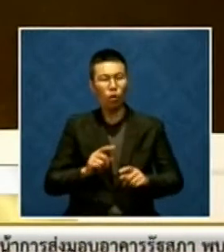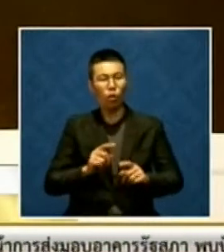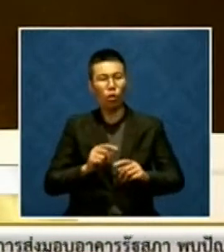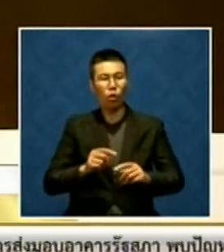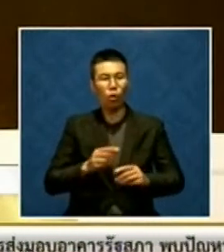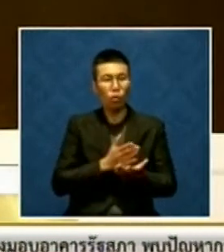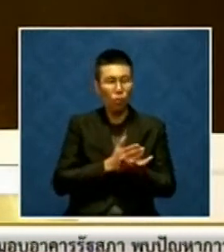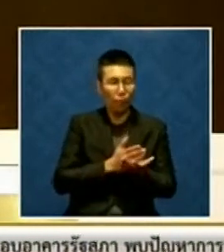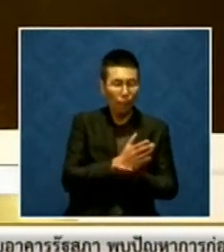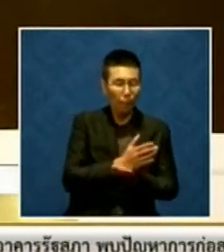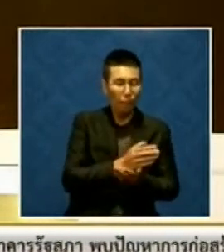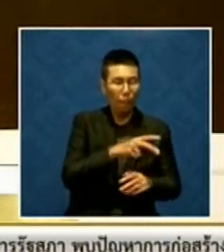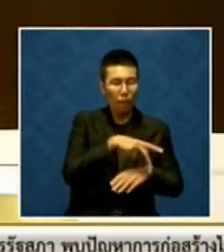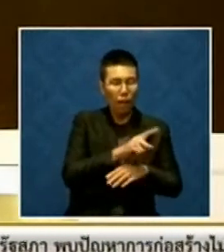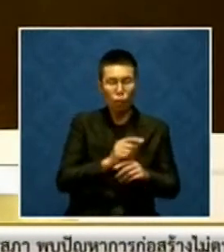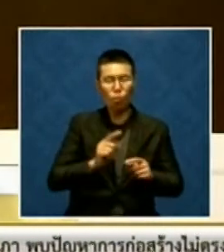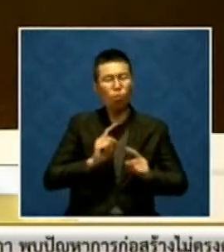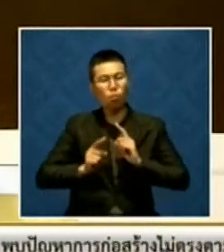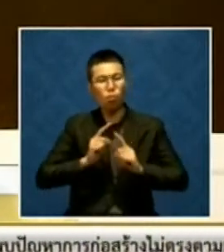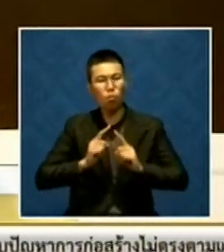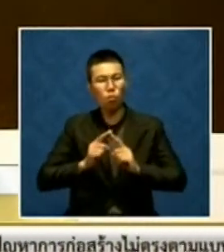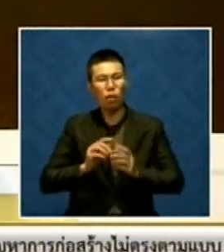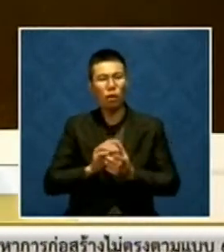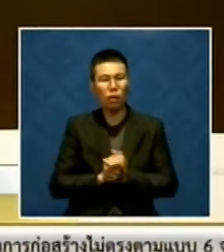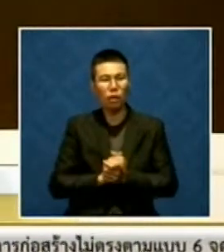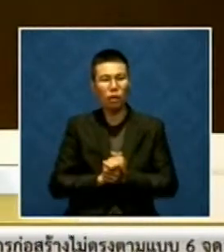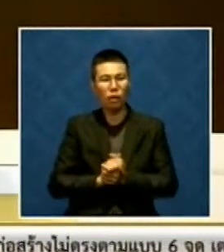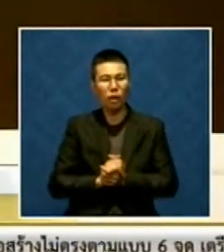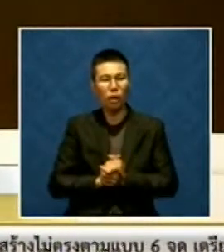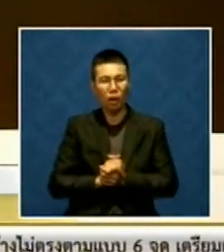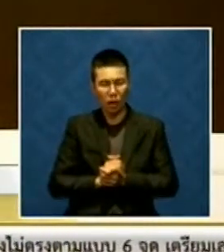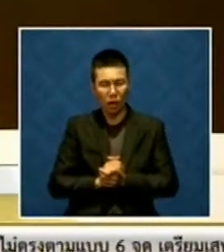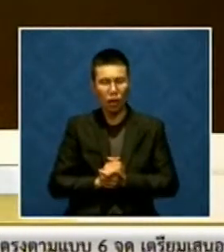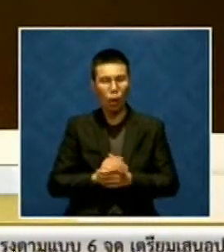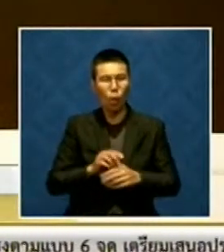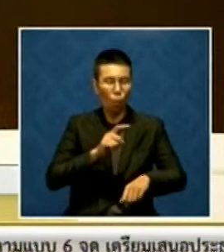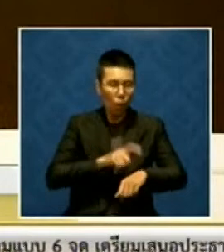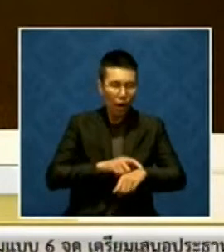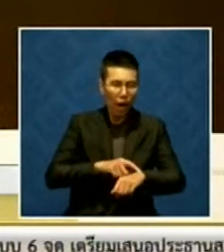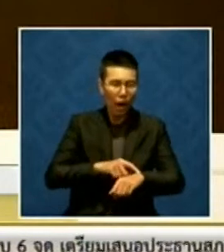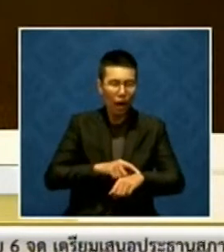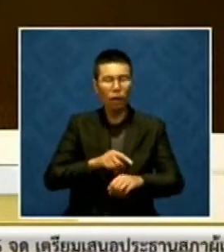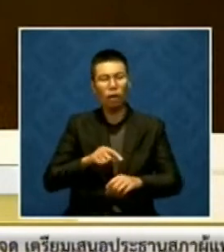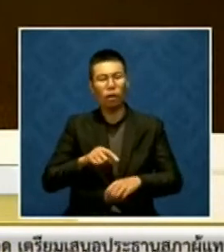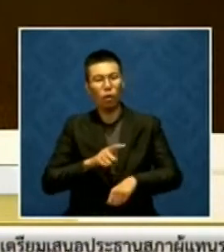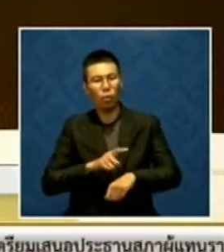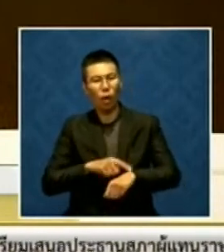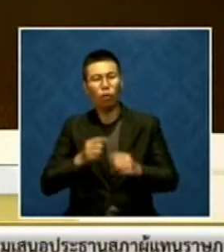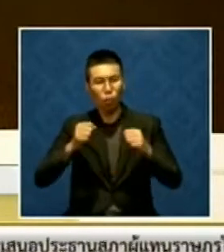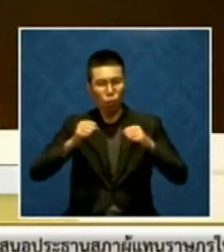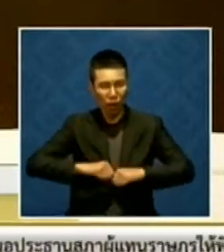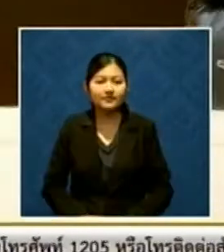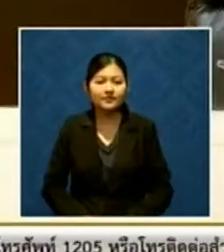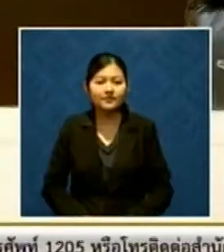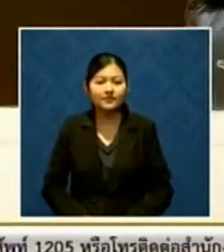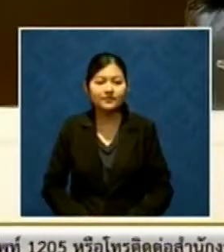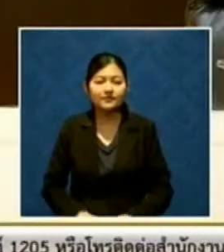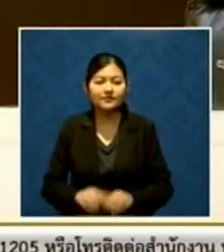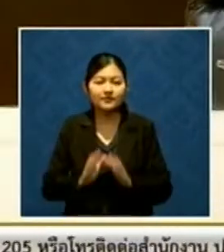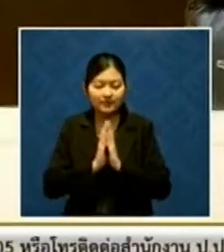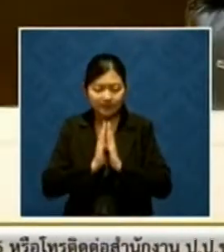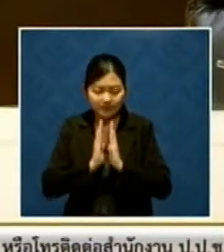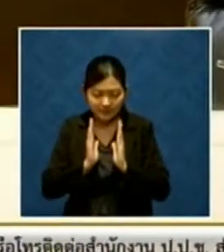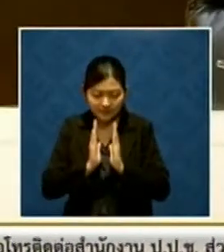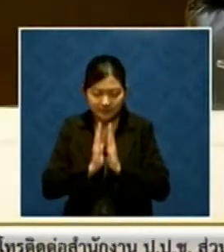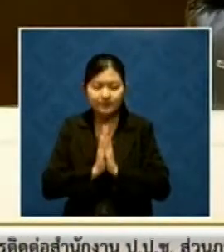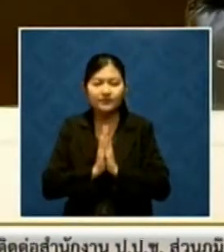ติซะหน่อยแล้วคงจะมีคนเบร กแต่ก็เห็นด้วยคุณชูวัฒน์ว่าอยู่ดีเรื่องที่มันเกิดขึ้นกับในสภาเนี่ยไม่ควรโยนปัญหาเหล่านี้เนี่ยไปให้อี